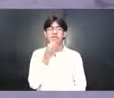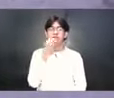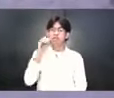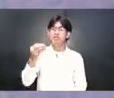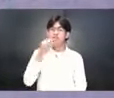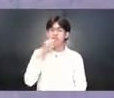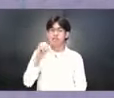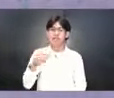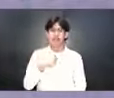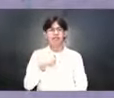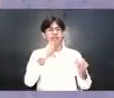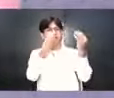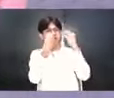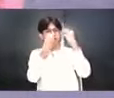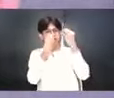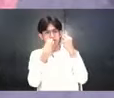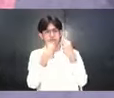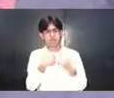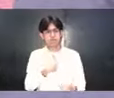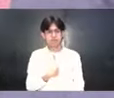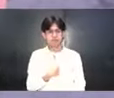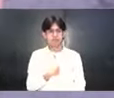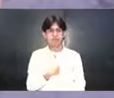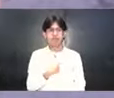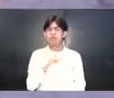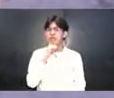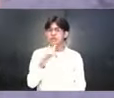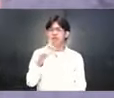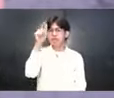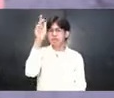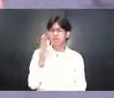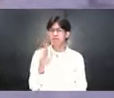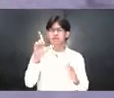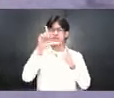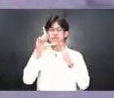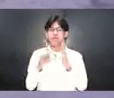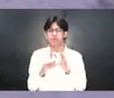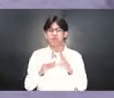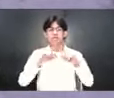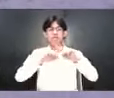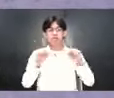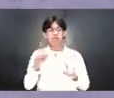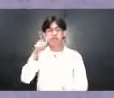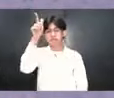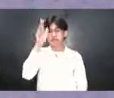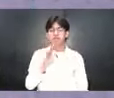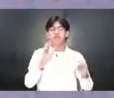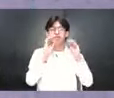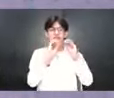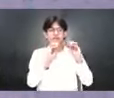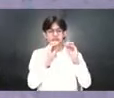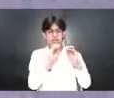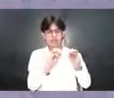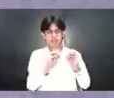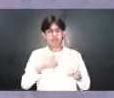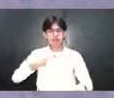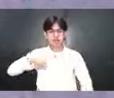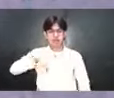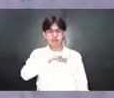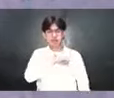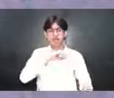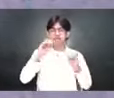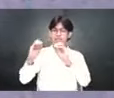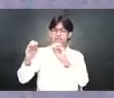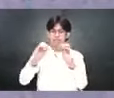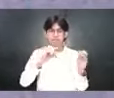read the first five books not as God's law, but as God's teaching for all